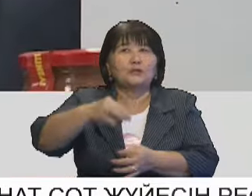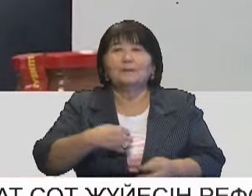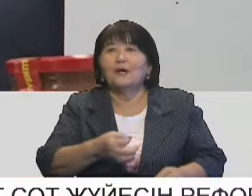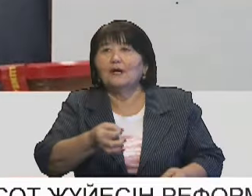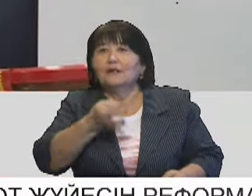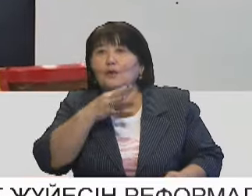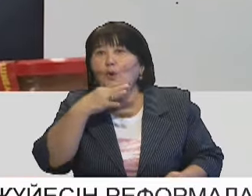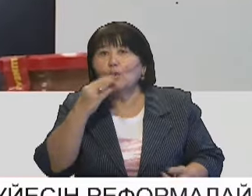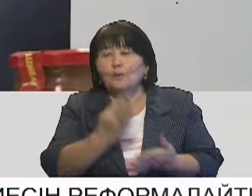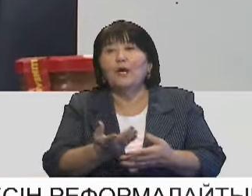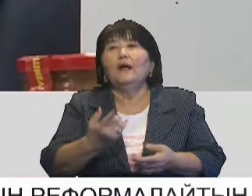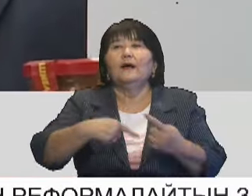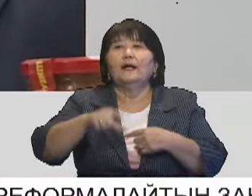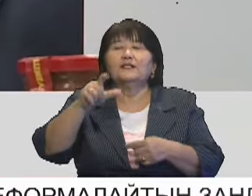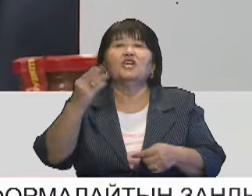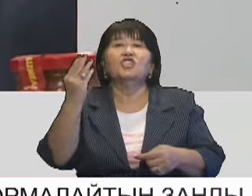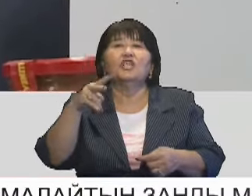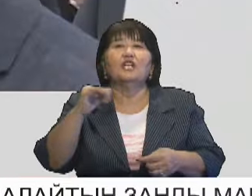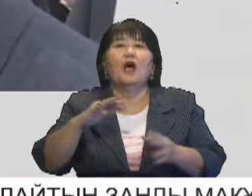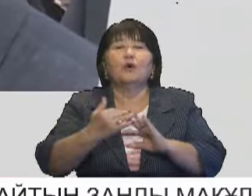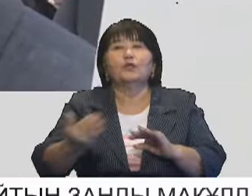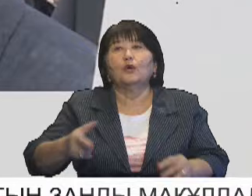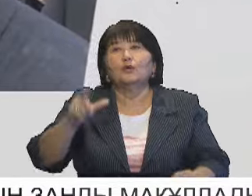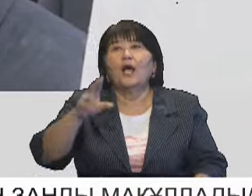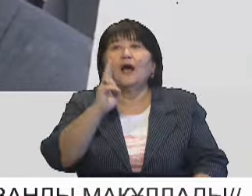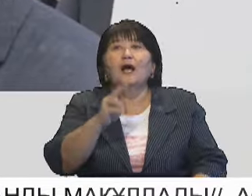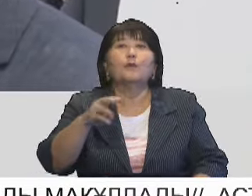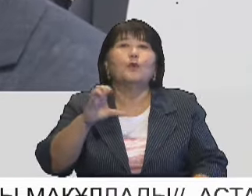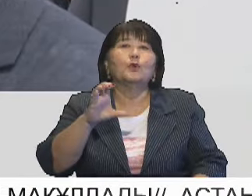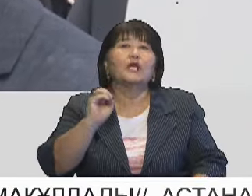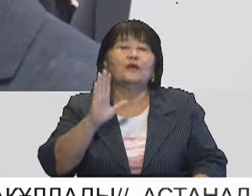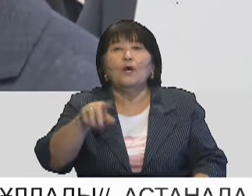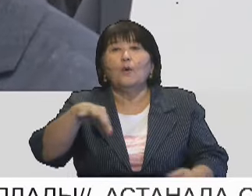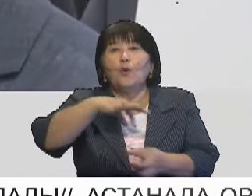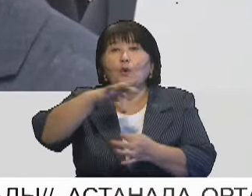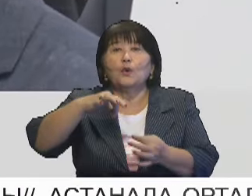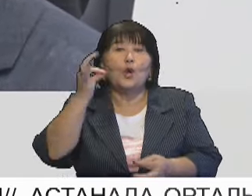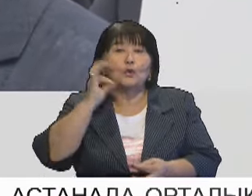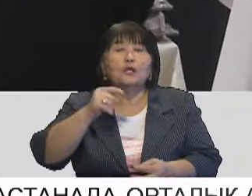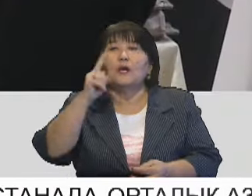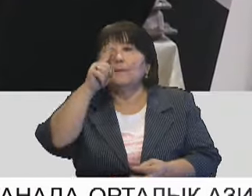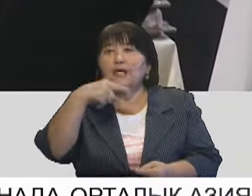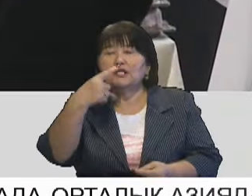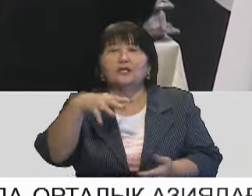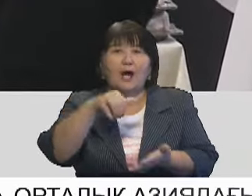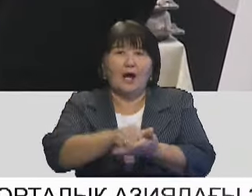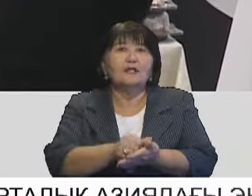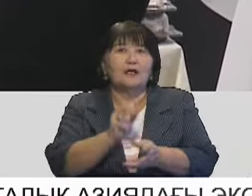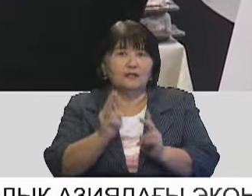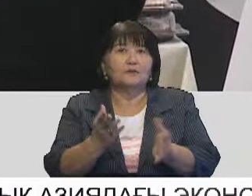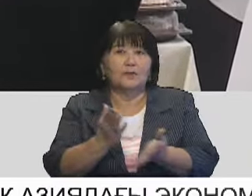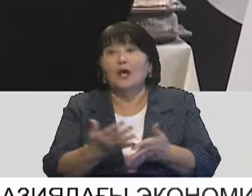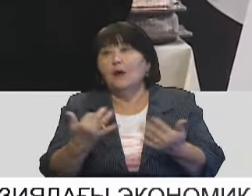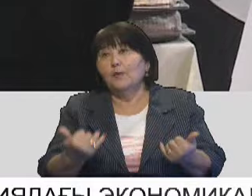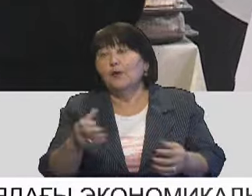көп болды. Кәсіп иесі Шиелі ауданының тұрғыны Қанат Мұсаев, ол тосап өндірісімен бір жылдан бері айналысып келеді.